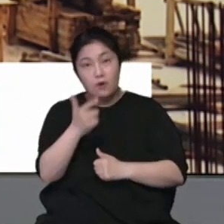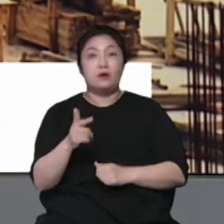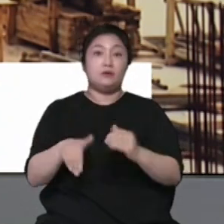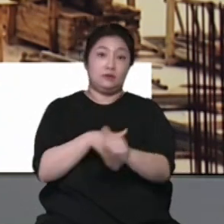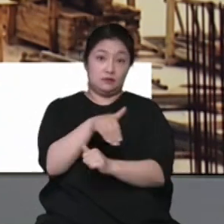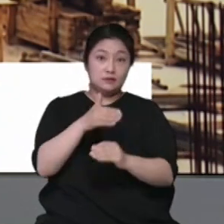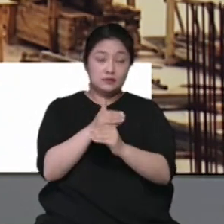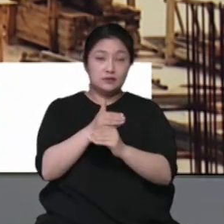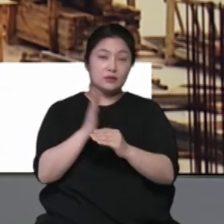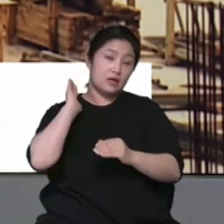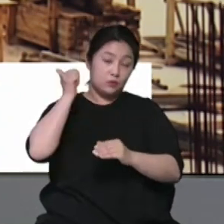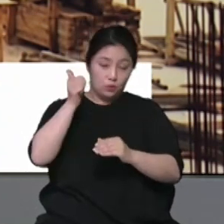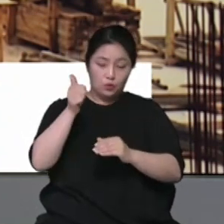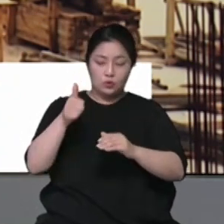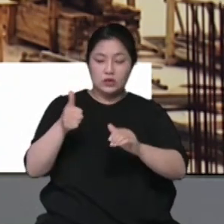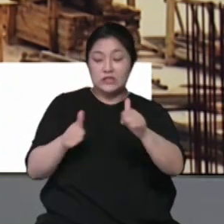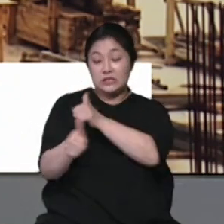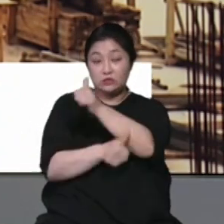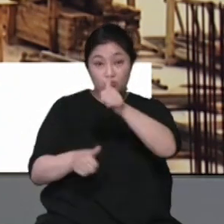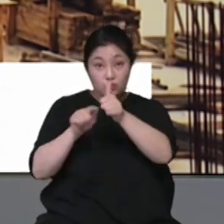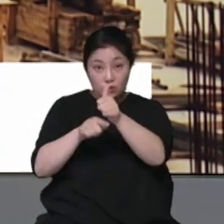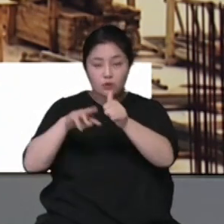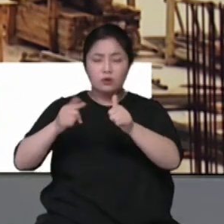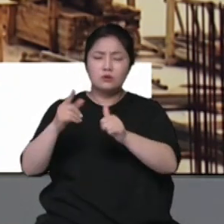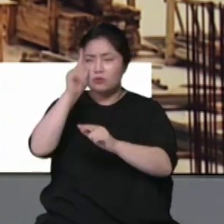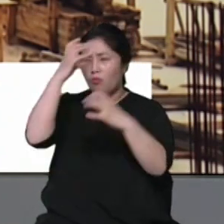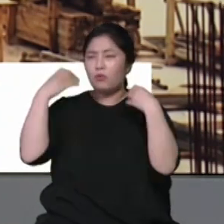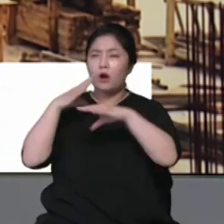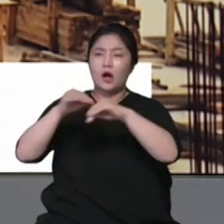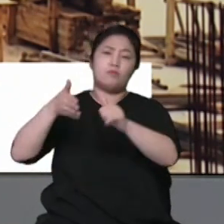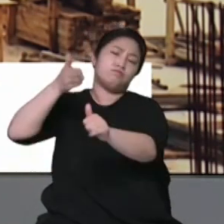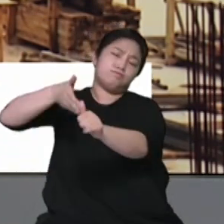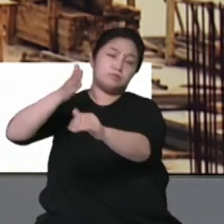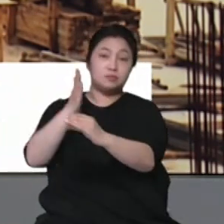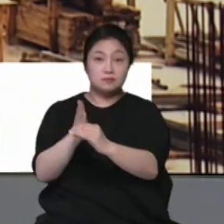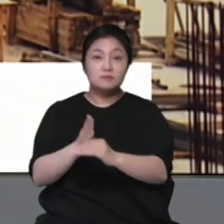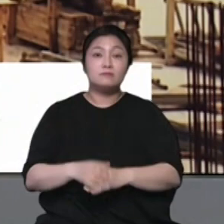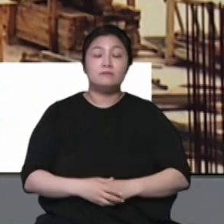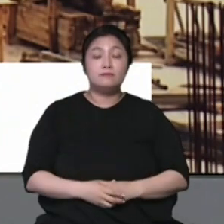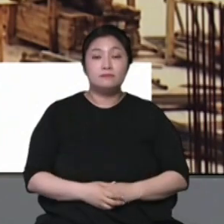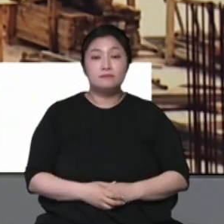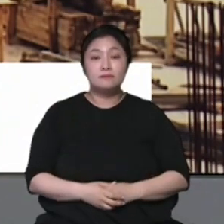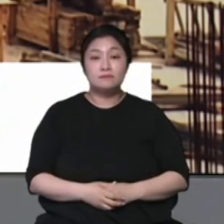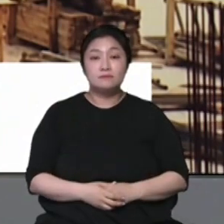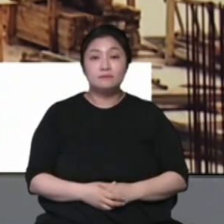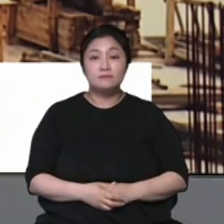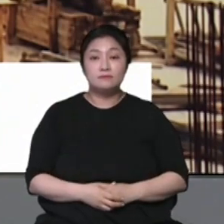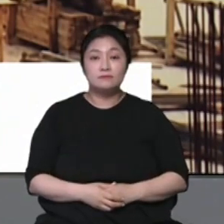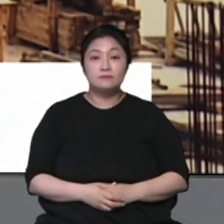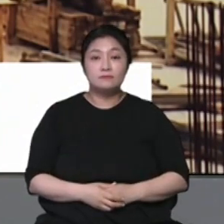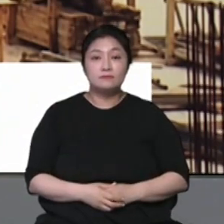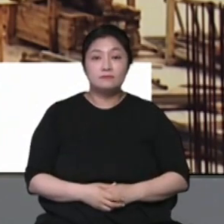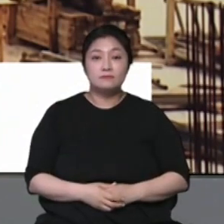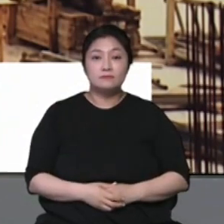있는데 대통령 인수위원회에서도 정부의 대책 마련을 촉구했습니다. 임소영 기자의 보도입니다.